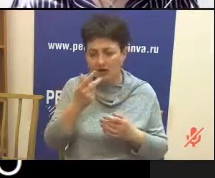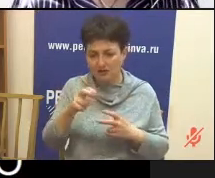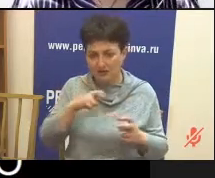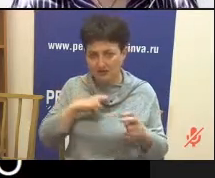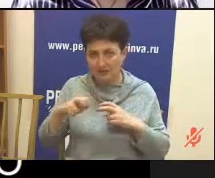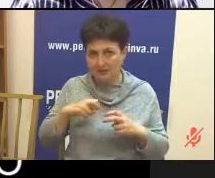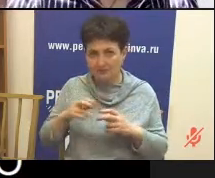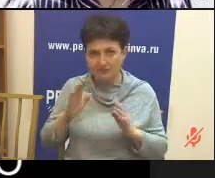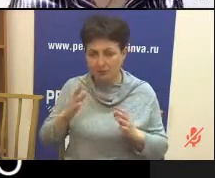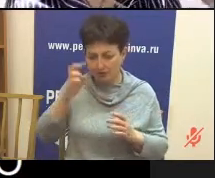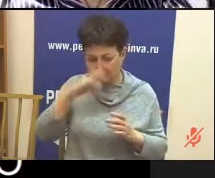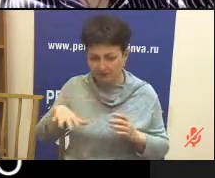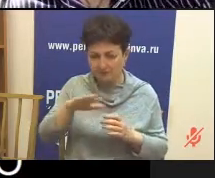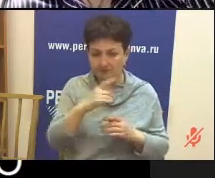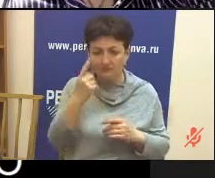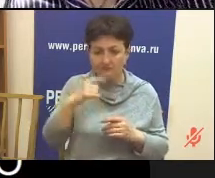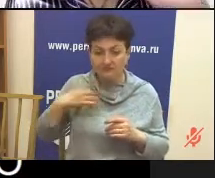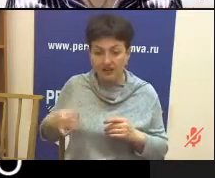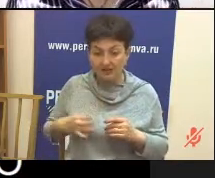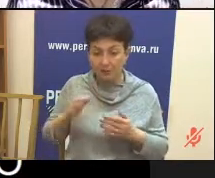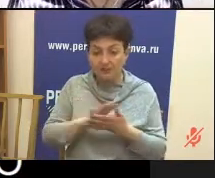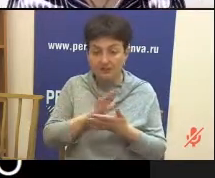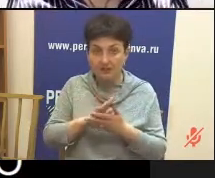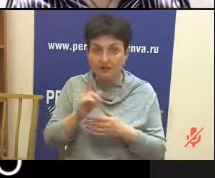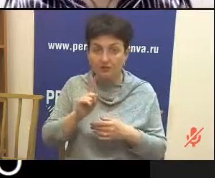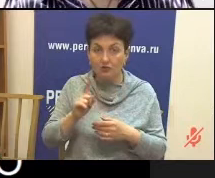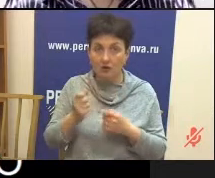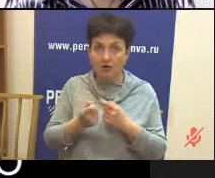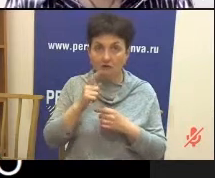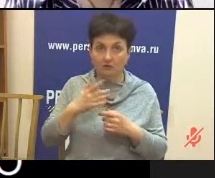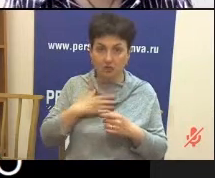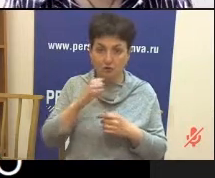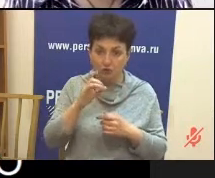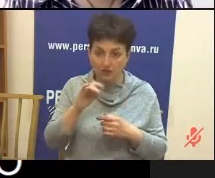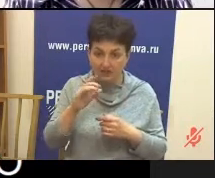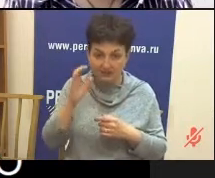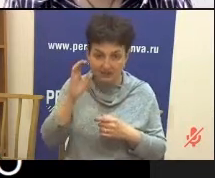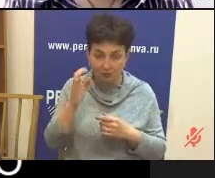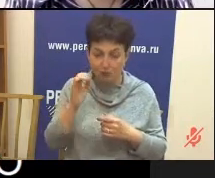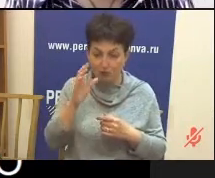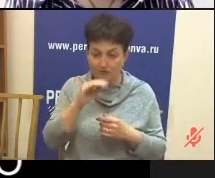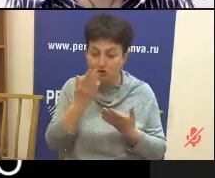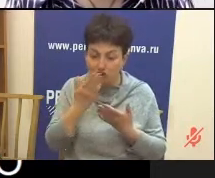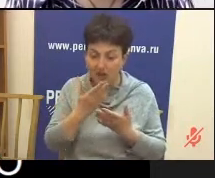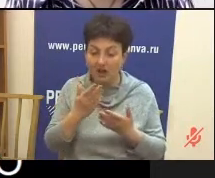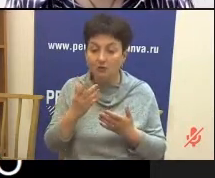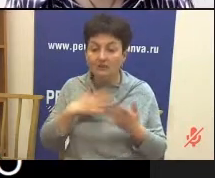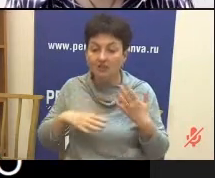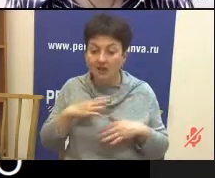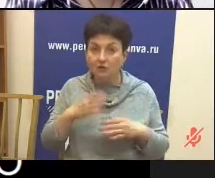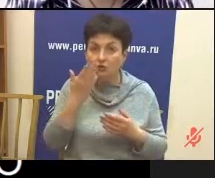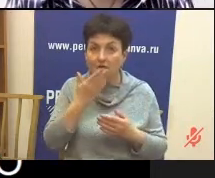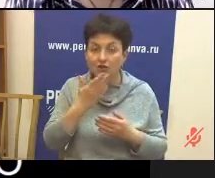я получила большое количество писем, и даже не только из нашей страны, а мне написало одно французское издание, что они все, оказывается, нашу